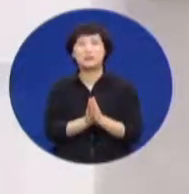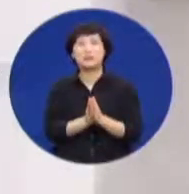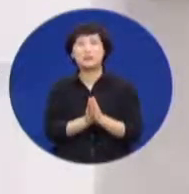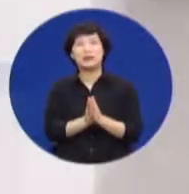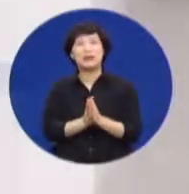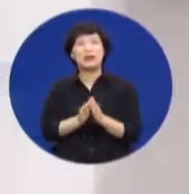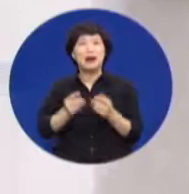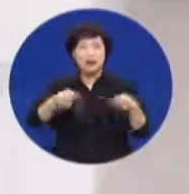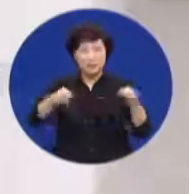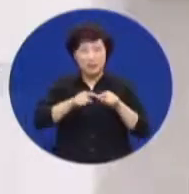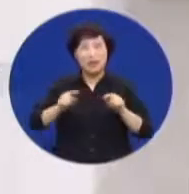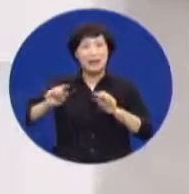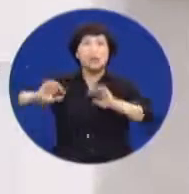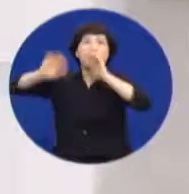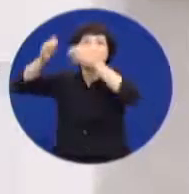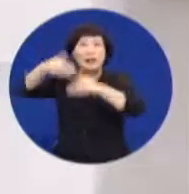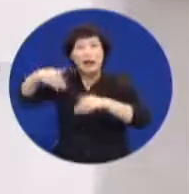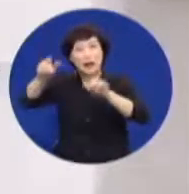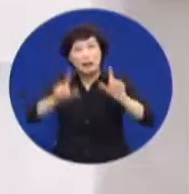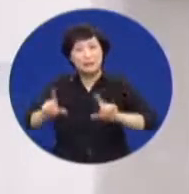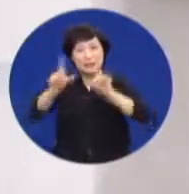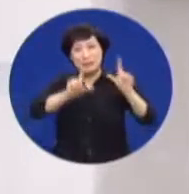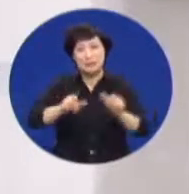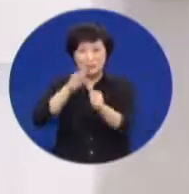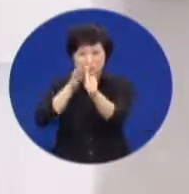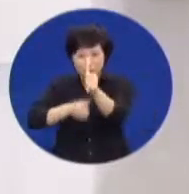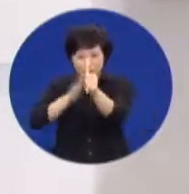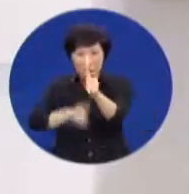다 데리고 천국 가서 살자 이 말입니다.